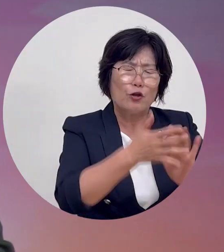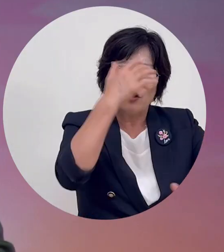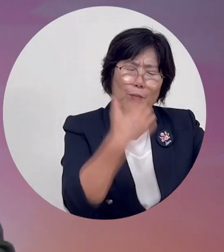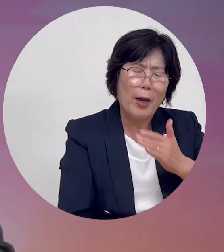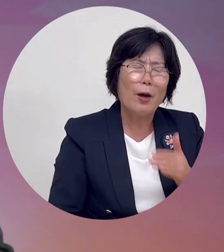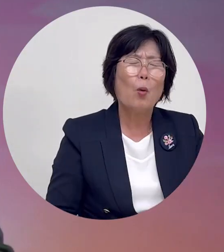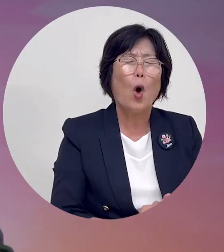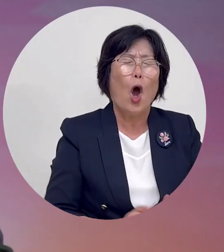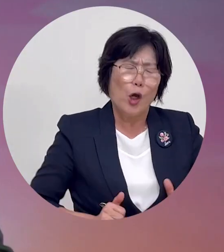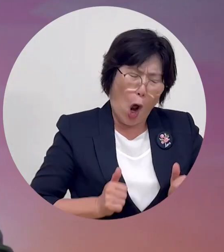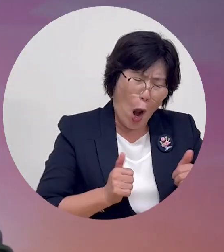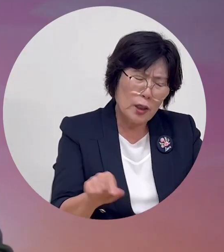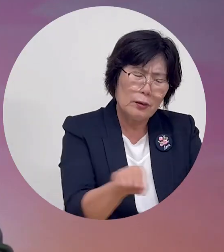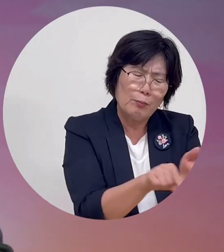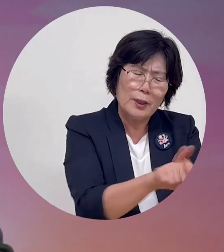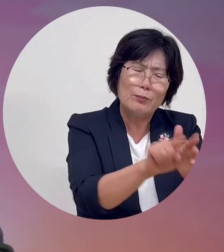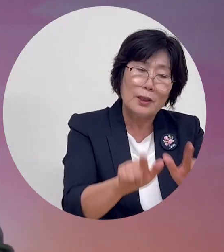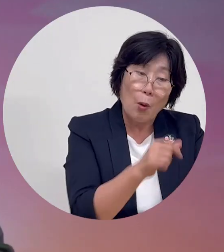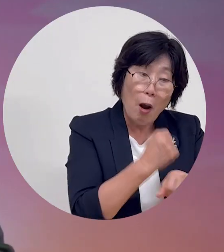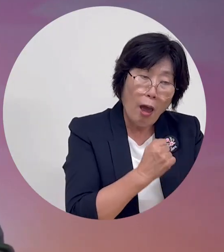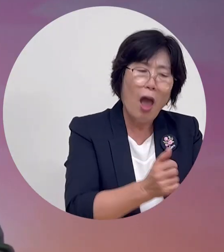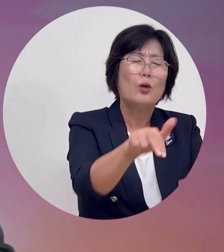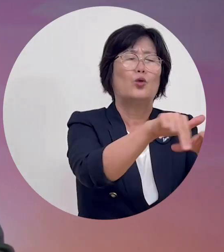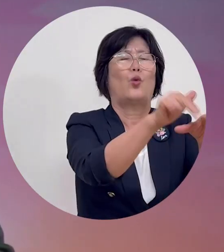종교 생활입니다.